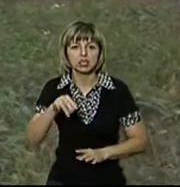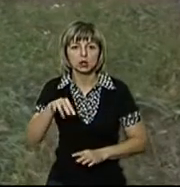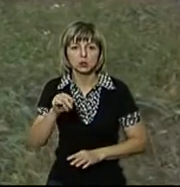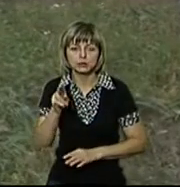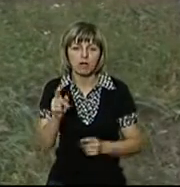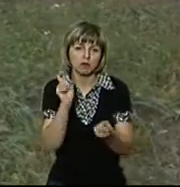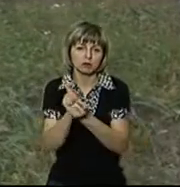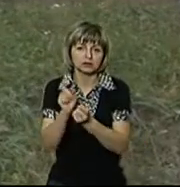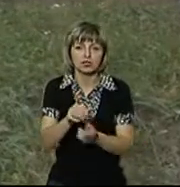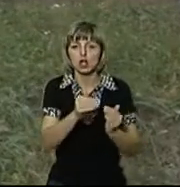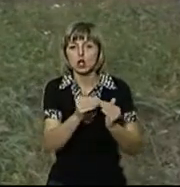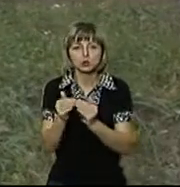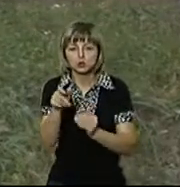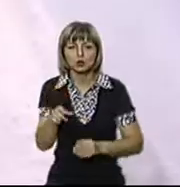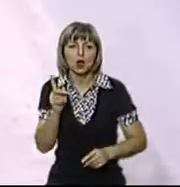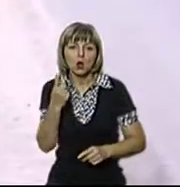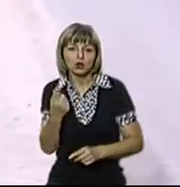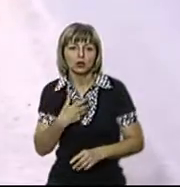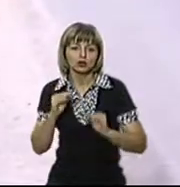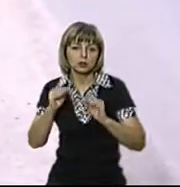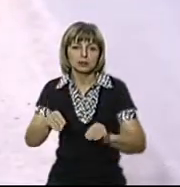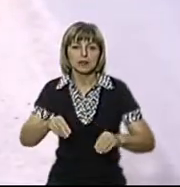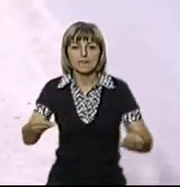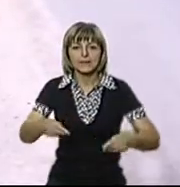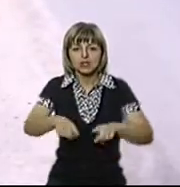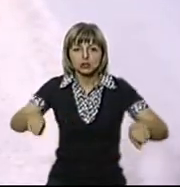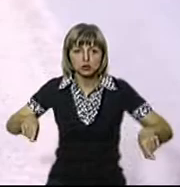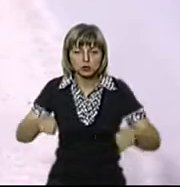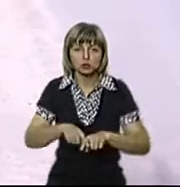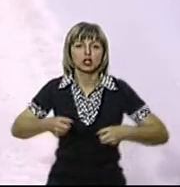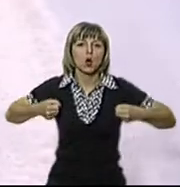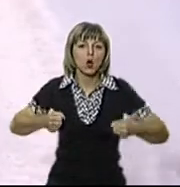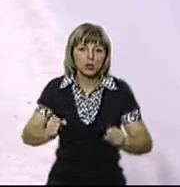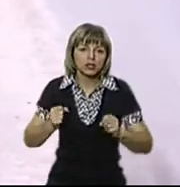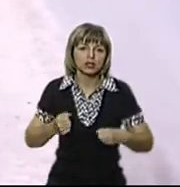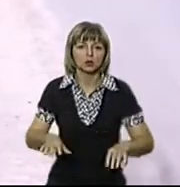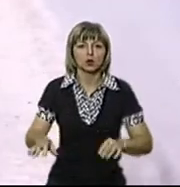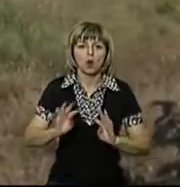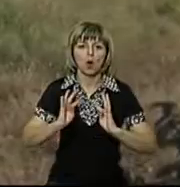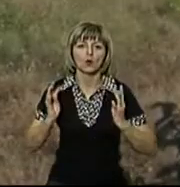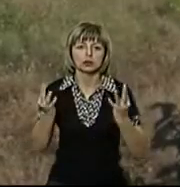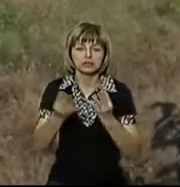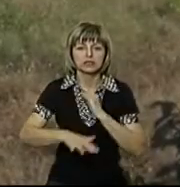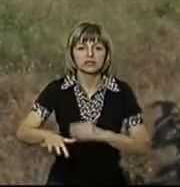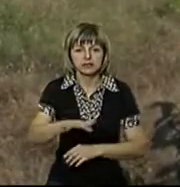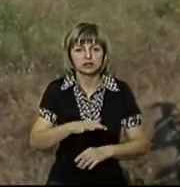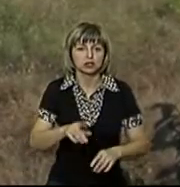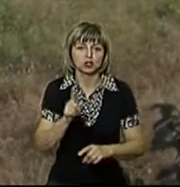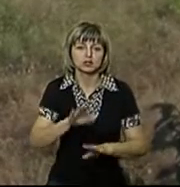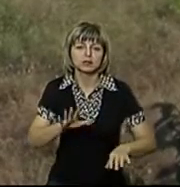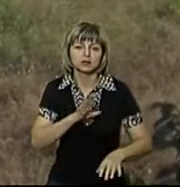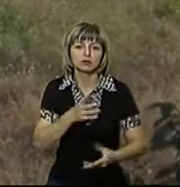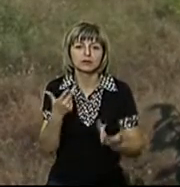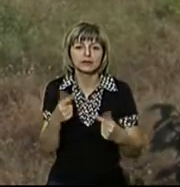сусідів. Одні хочуть встановити тут гойдалку, пісочницю, обгородити територію, аби діти мали де гратися. Ідея належить Оксані